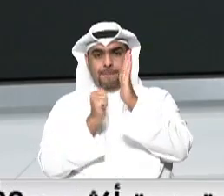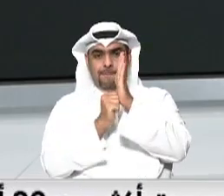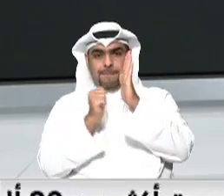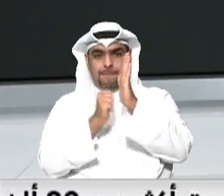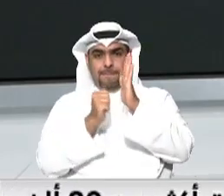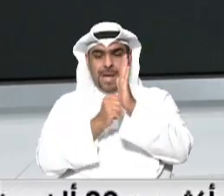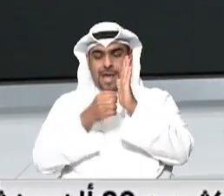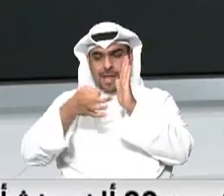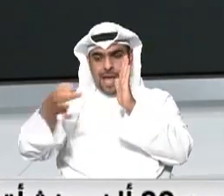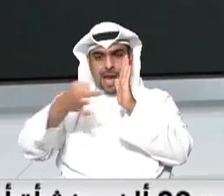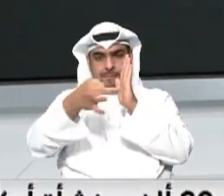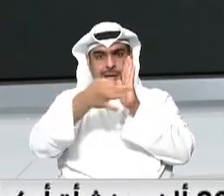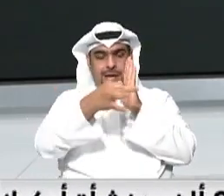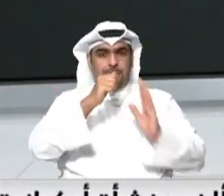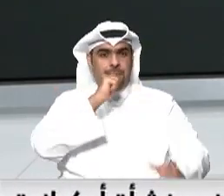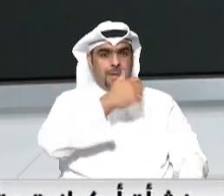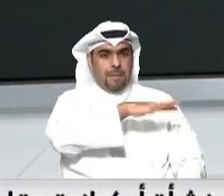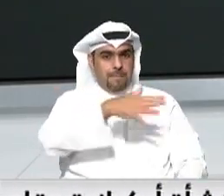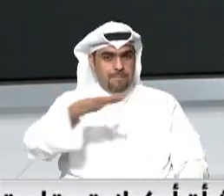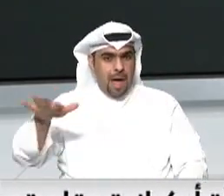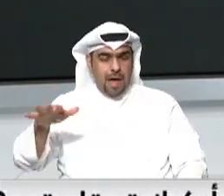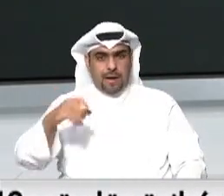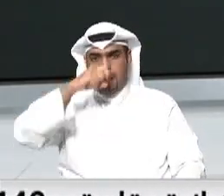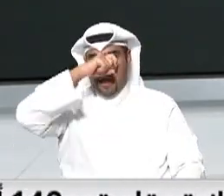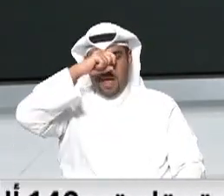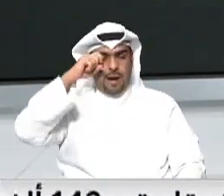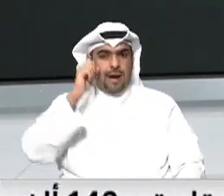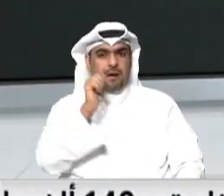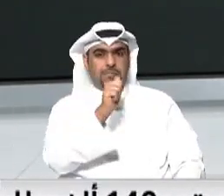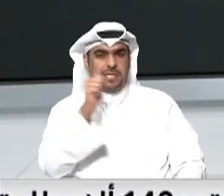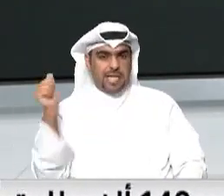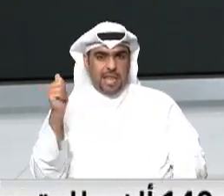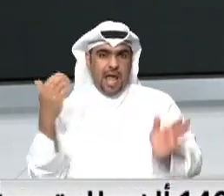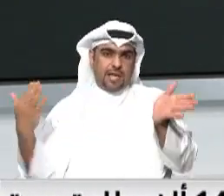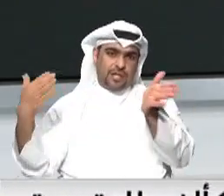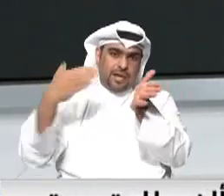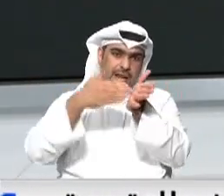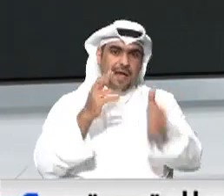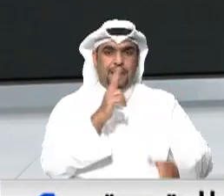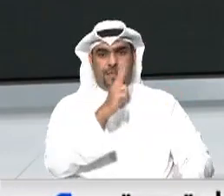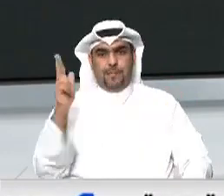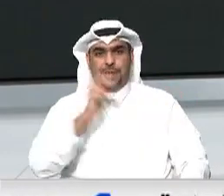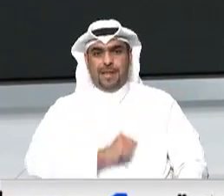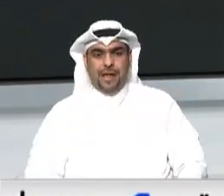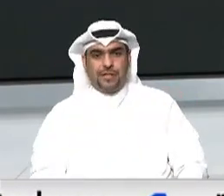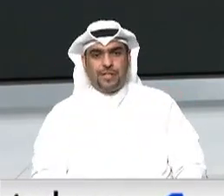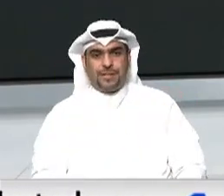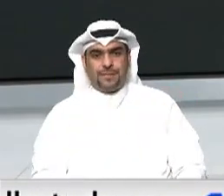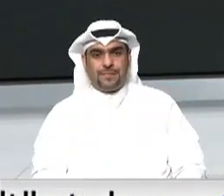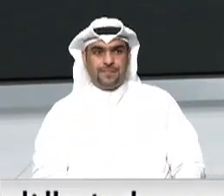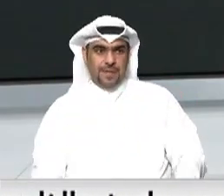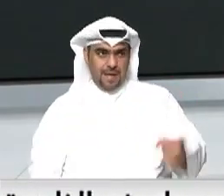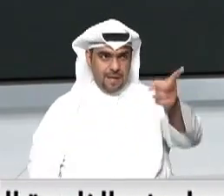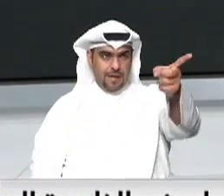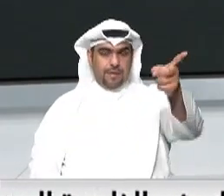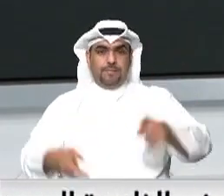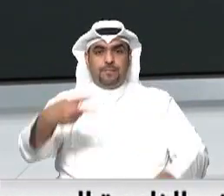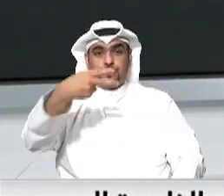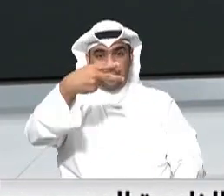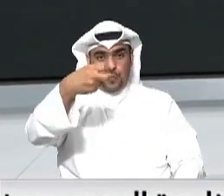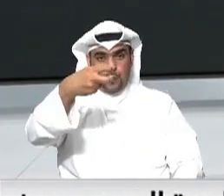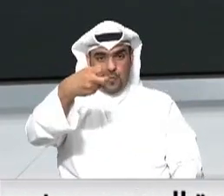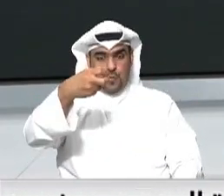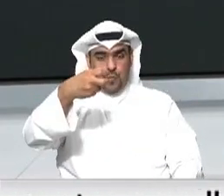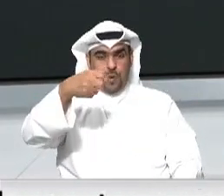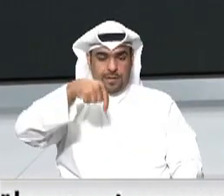من الساحل راح تتفاوت ما بين السته عشمان درجه مئويه اما بالنسبه للاجواء الحاليه في مدينه الكويت